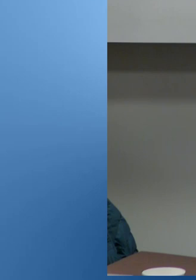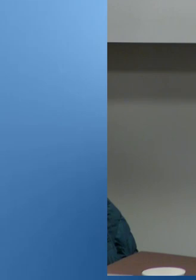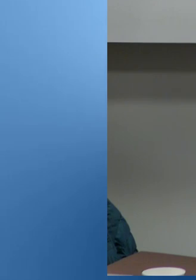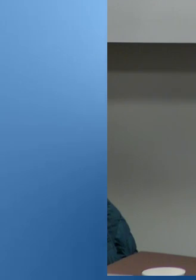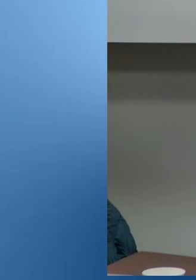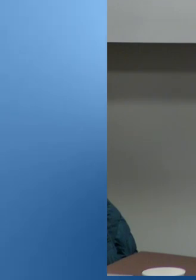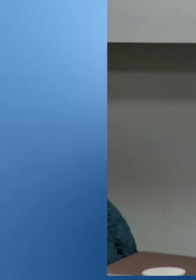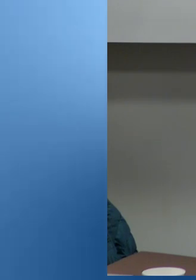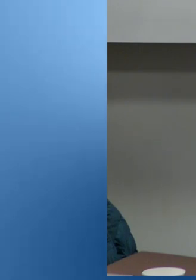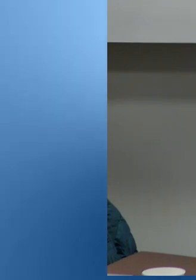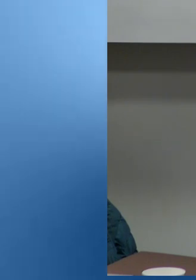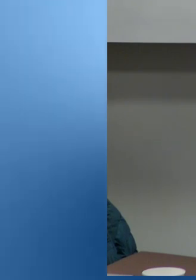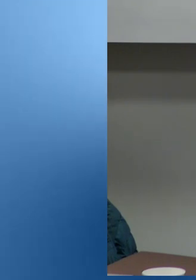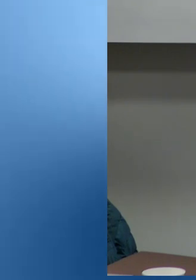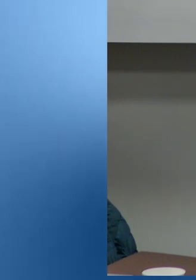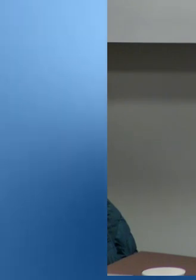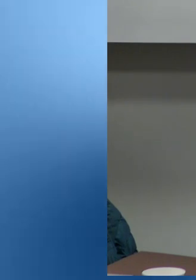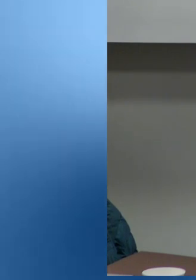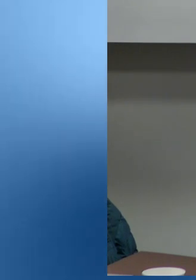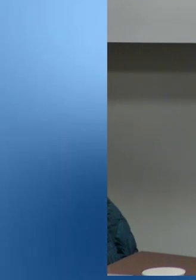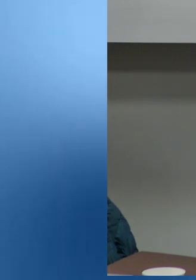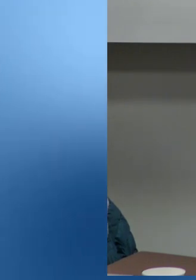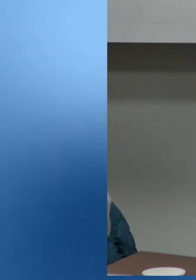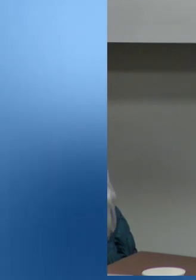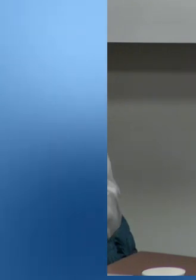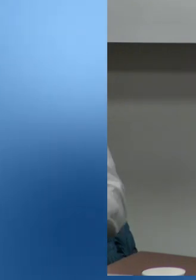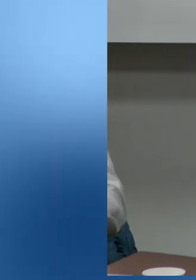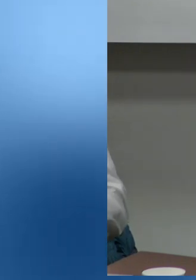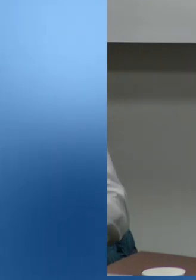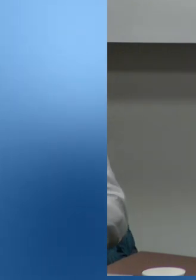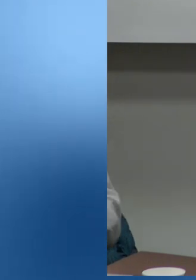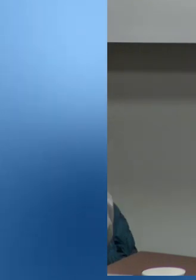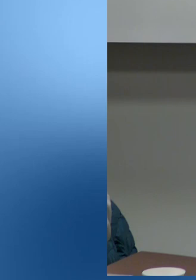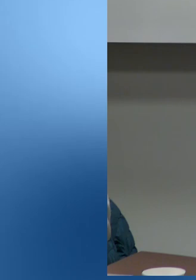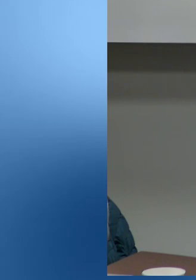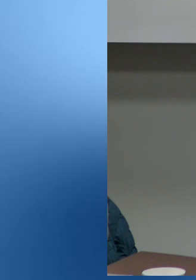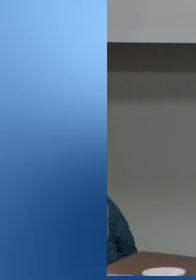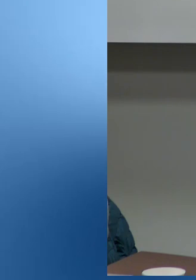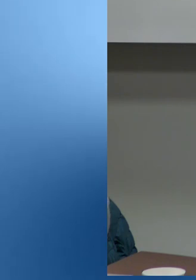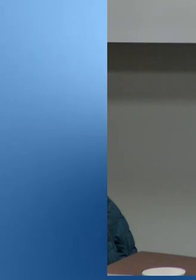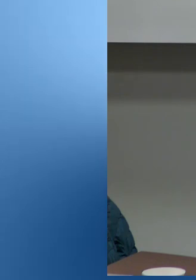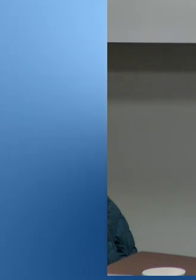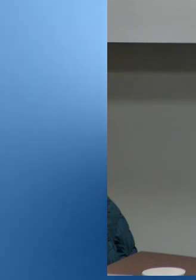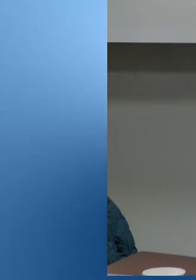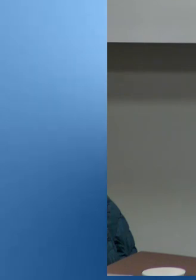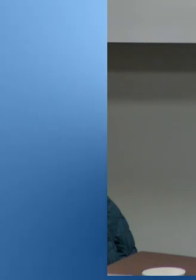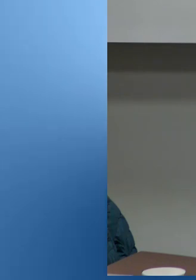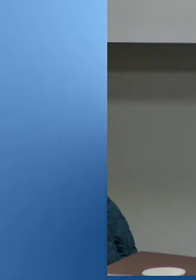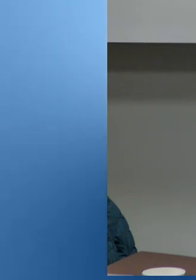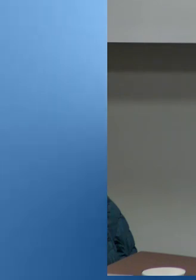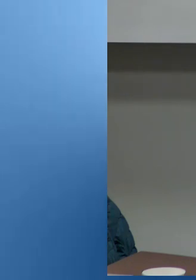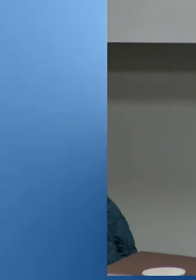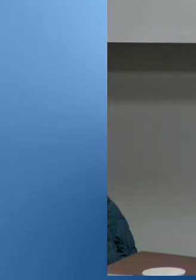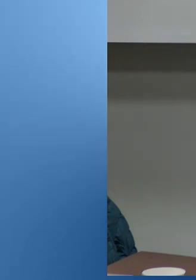adoptée la 51 participation financière de la ville au frais des enfants gr de bois scolarisés en uliss à Sassenage et à Saint-Martin